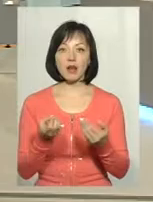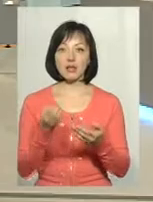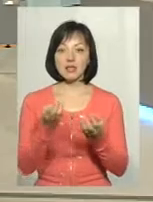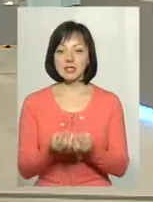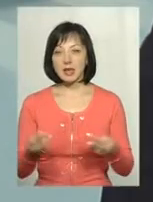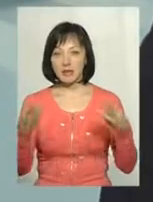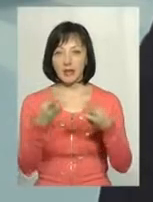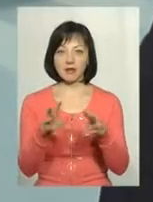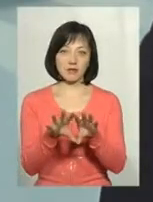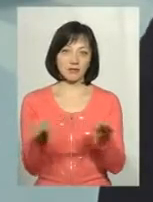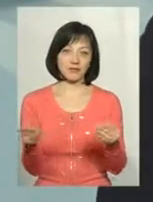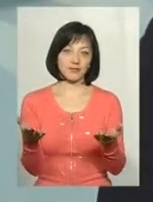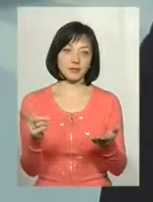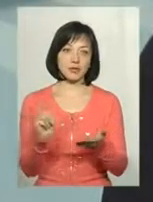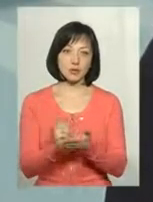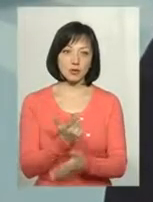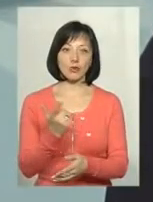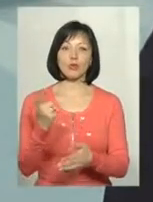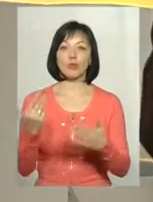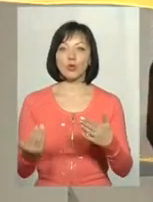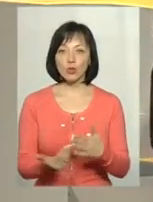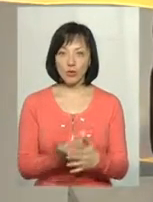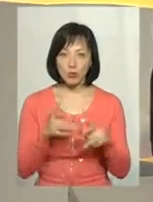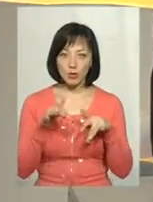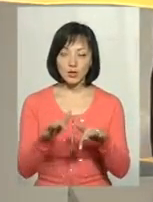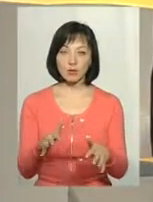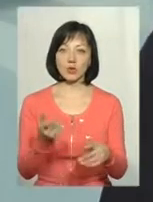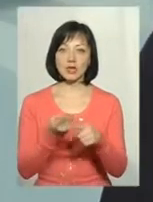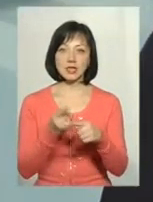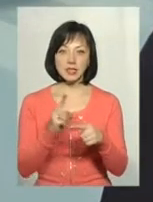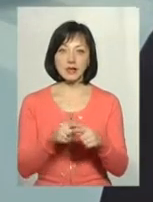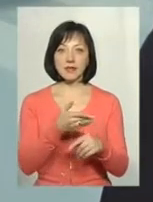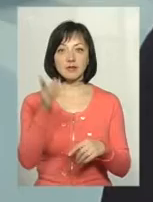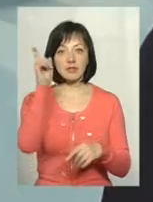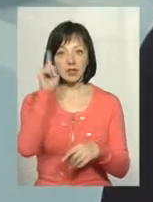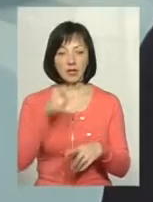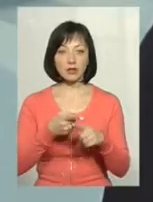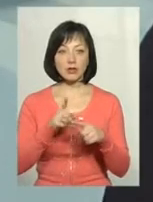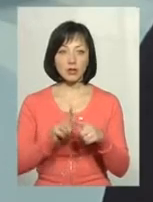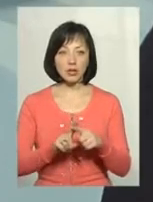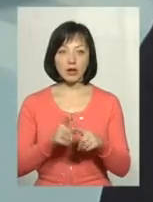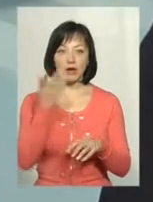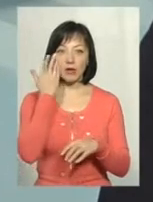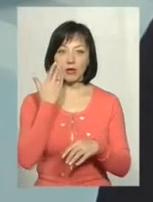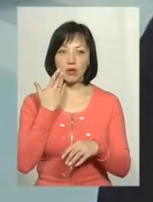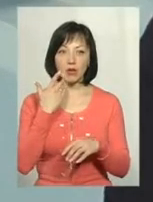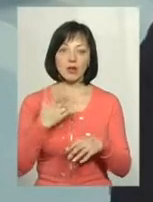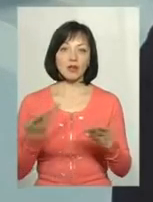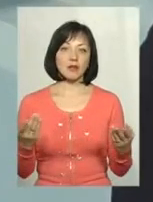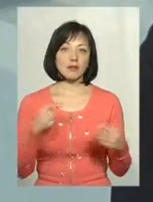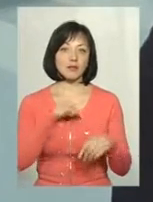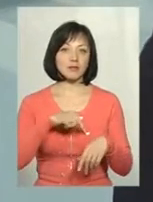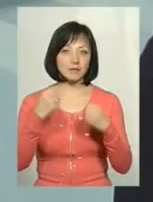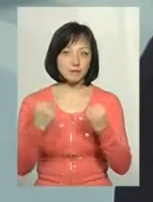сертифіката, все. Знову процедура по-новому. Тобто, ви знаєте, от тоді вже розпочався розпач.